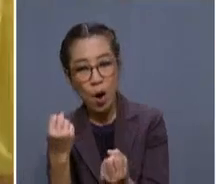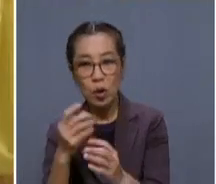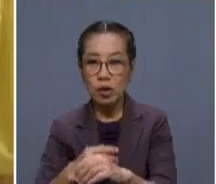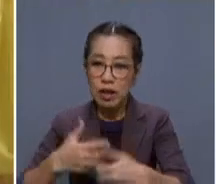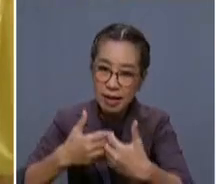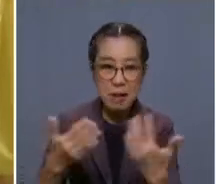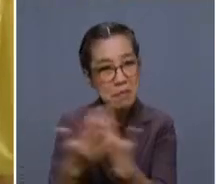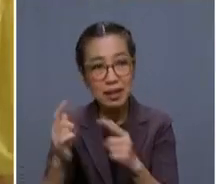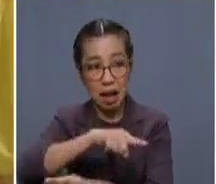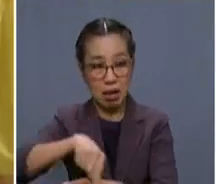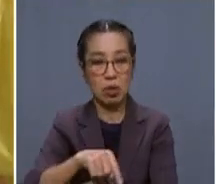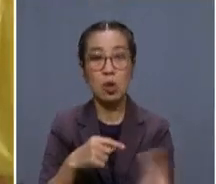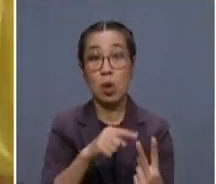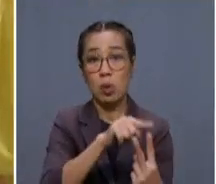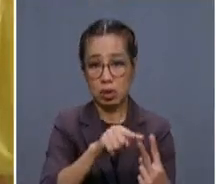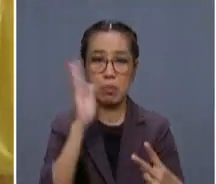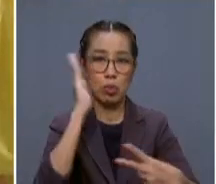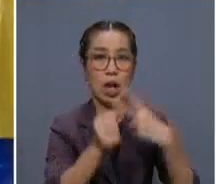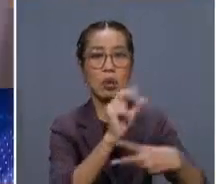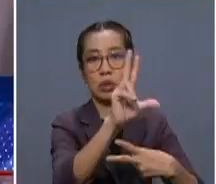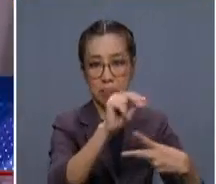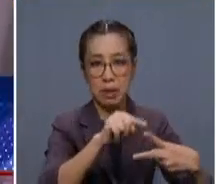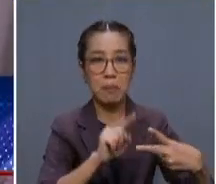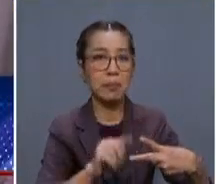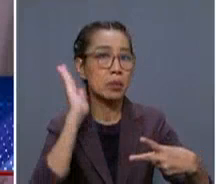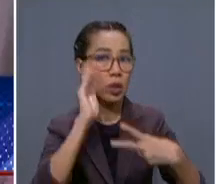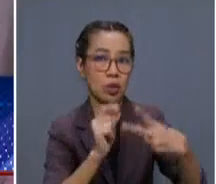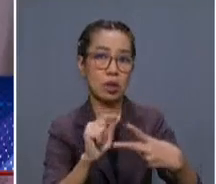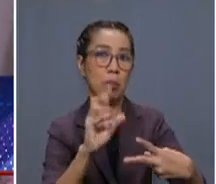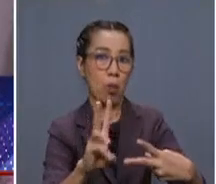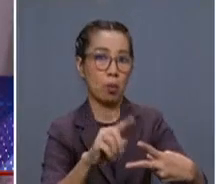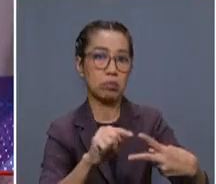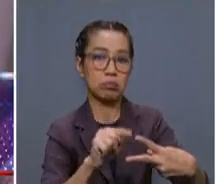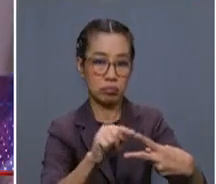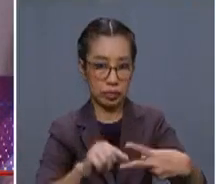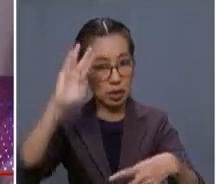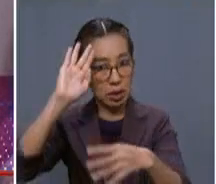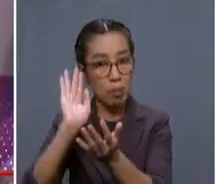แล้วก็ไปแต่งรถนะครับสองคนนี้คือสุวพรรณอินจัดนะครับอายุ30ปีดีคนนึงณฐกรสานุกิจอายุ 26